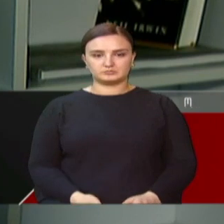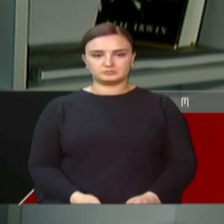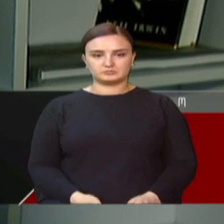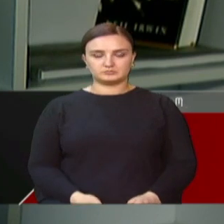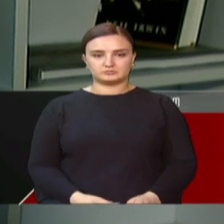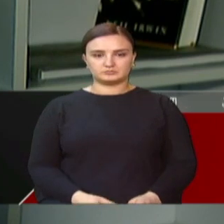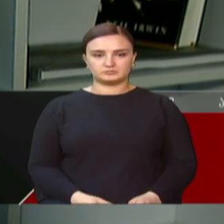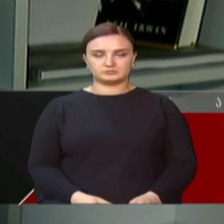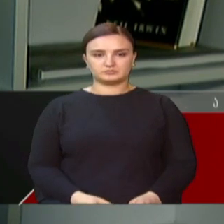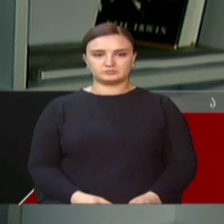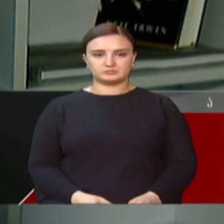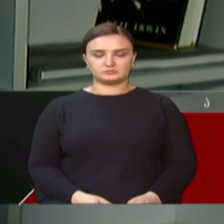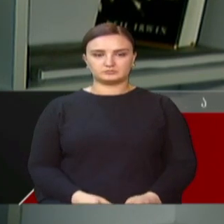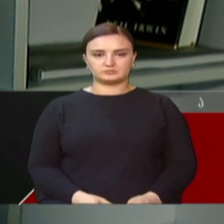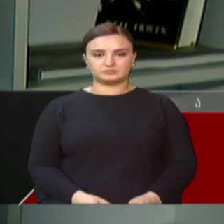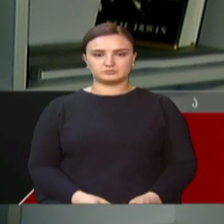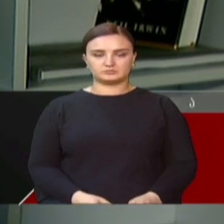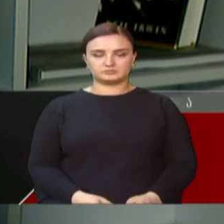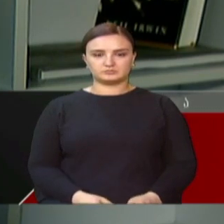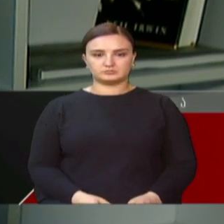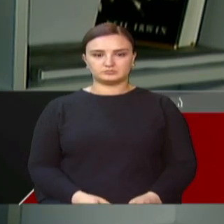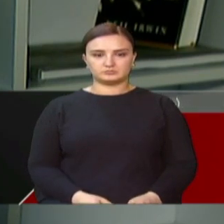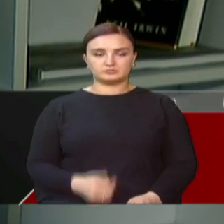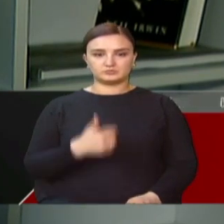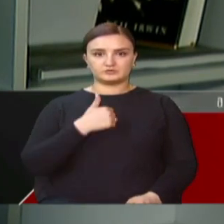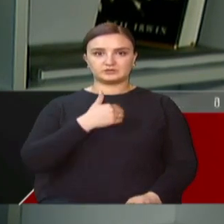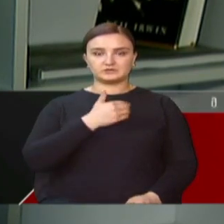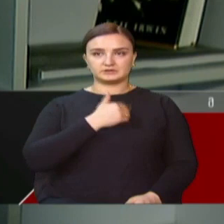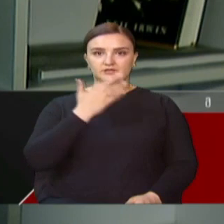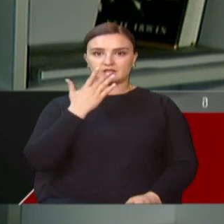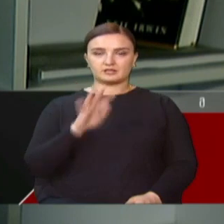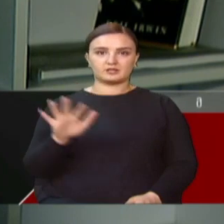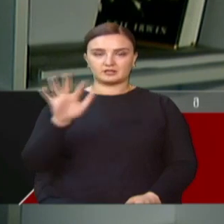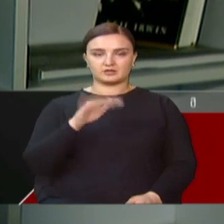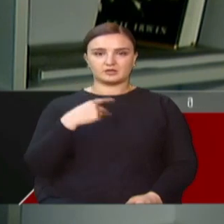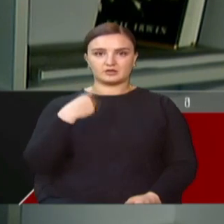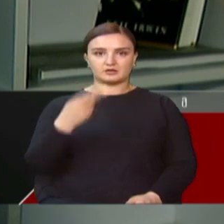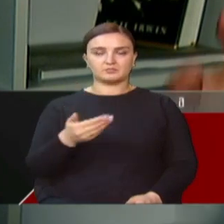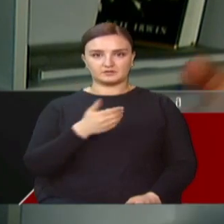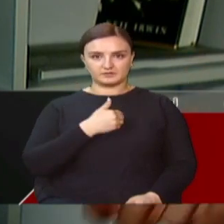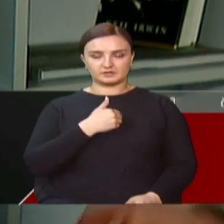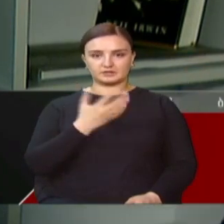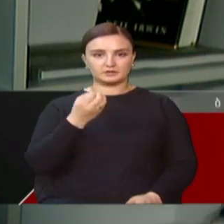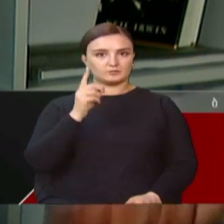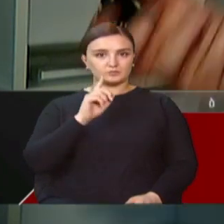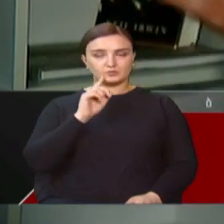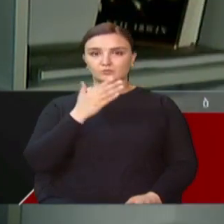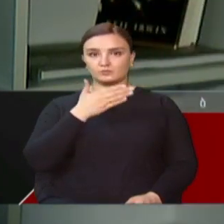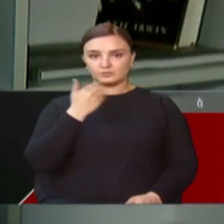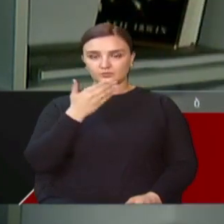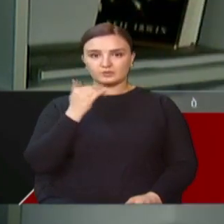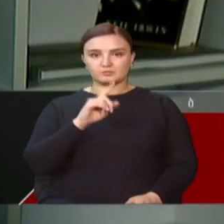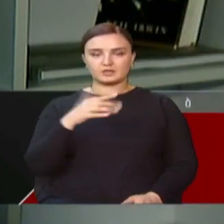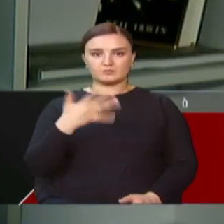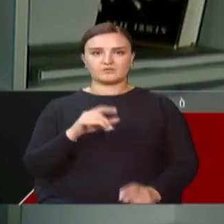გავგზავნებს სიგნალს დასავლეთში რომ ჩვენ გვინდა დასავლეთი მათნაირი საზოგადოება გვინდა გავხდეთ გასაგებია რომ ჯერ არ ვართ მაგრამ აი